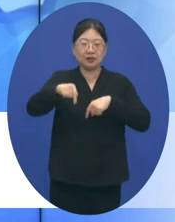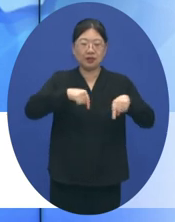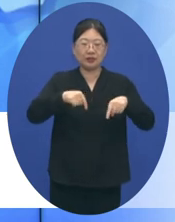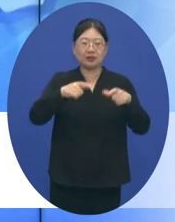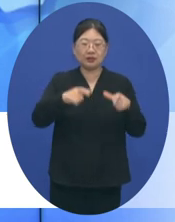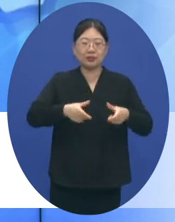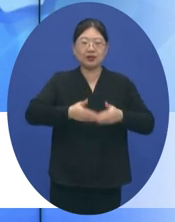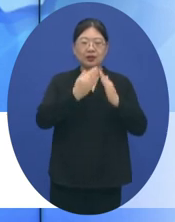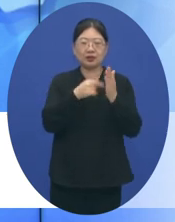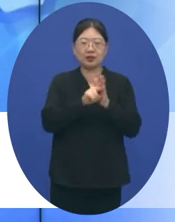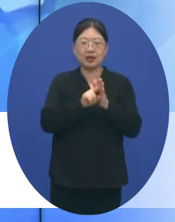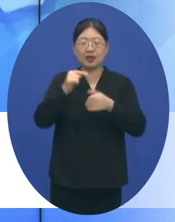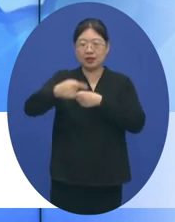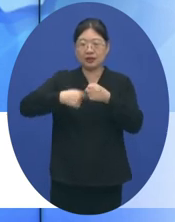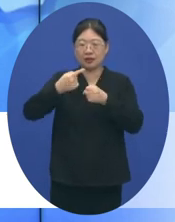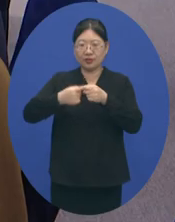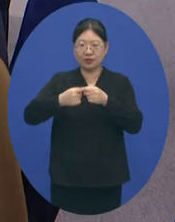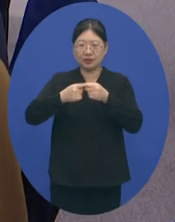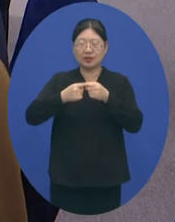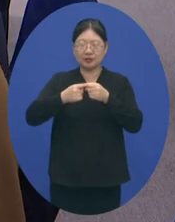여정을 되짚어봤습니다.